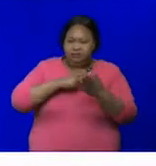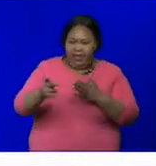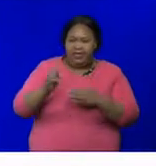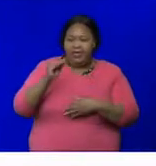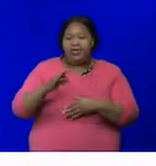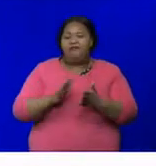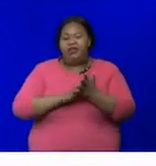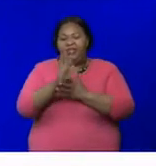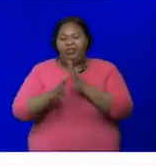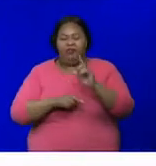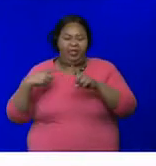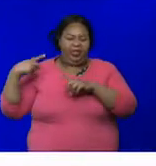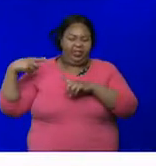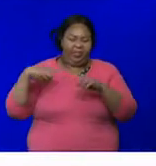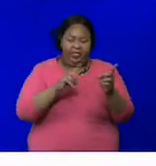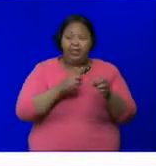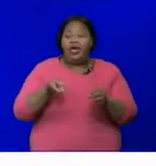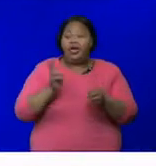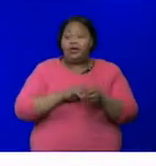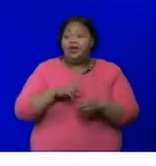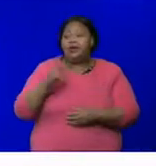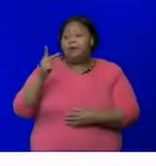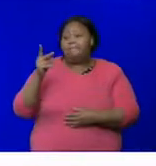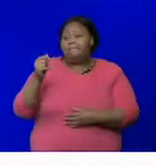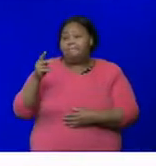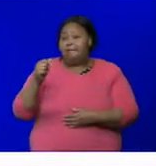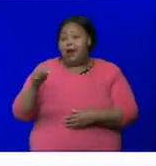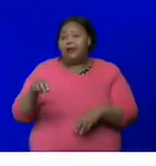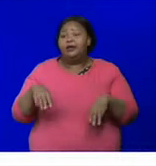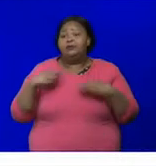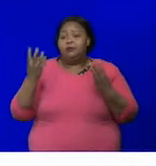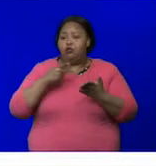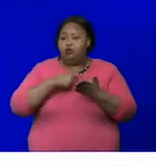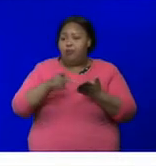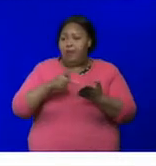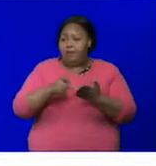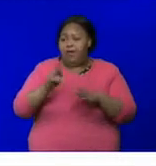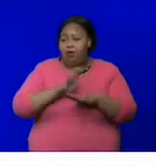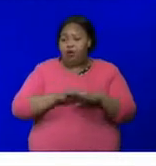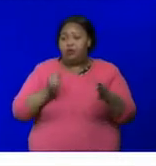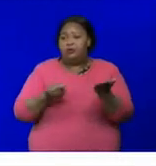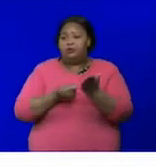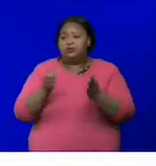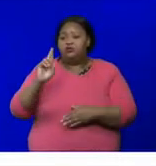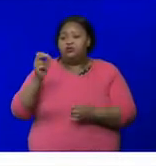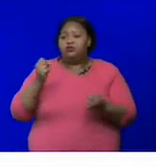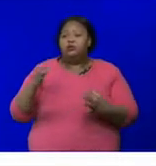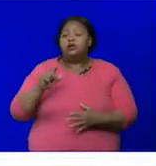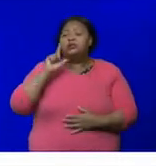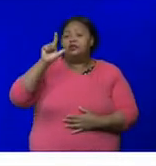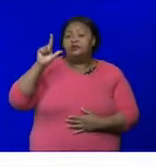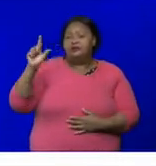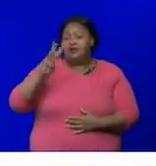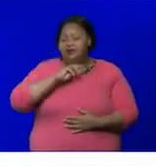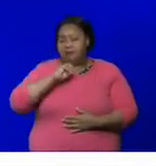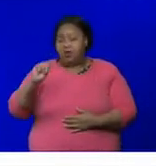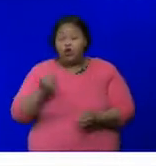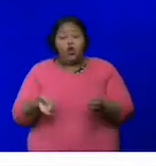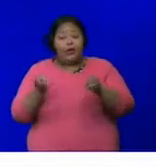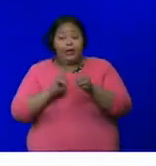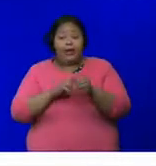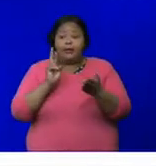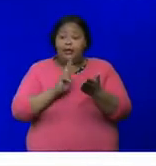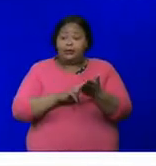lomasipala ukwenata imali ng-77 million emalangeni yema-areas kuma-rates. Ulombiko kuyavela ukuthi